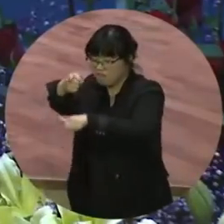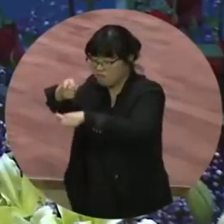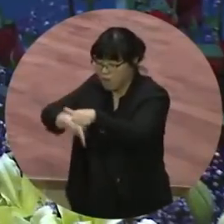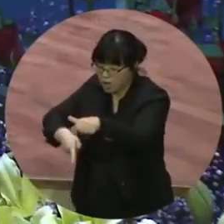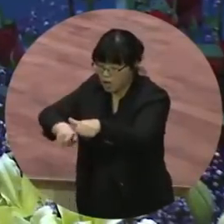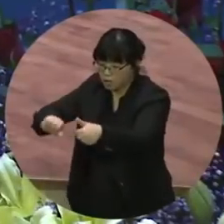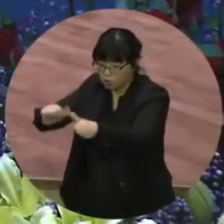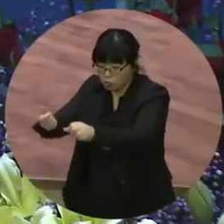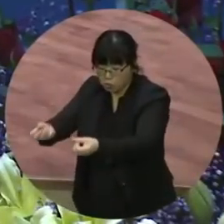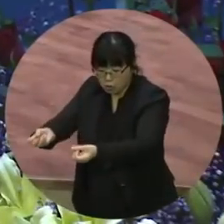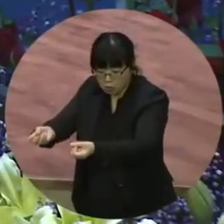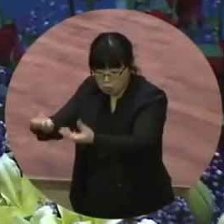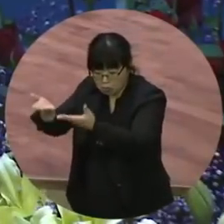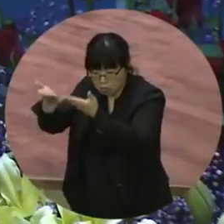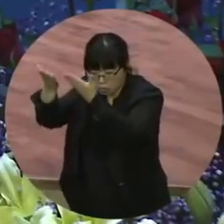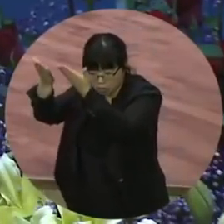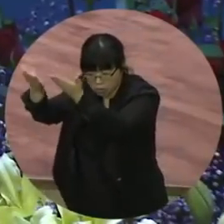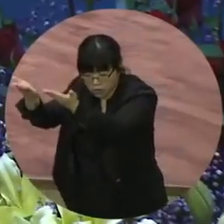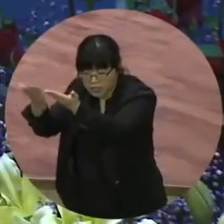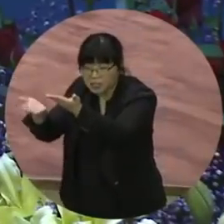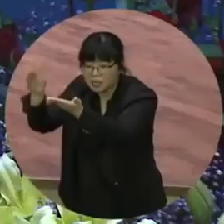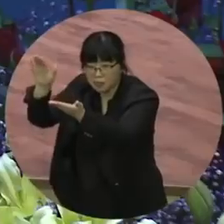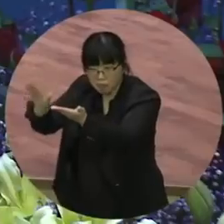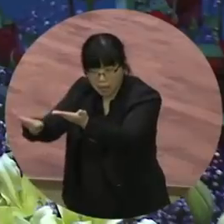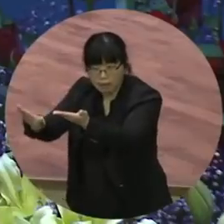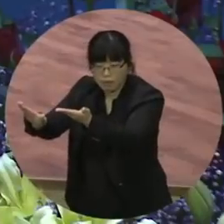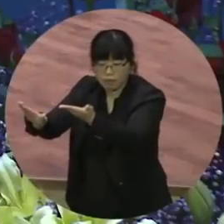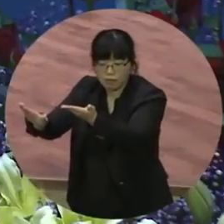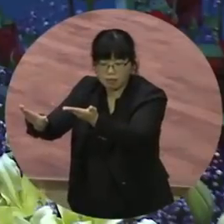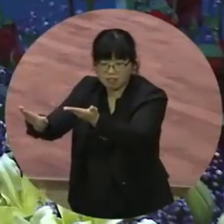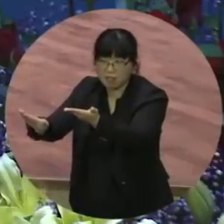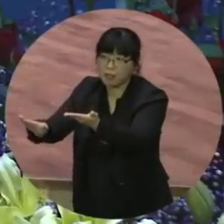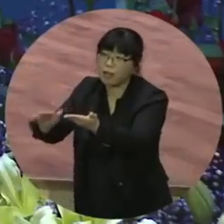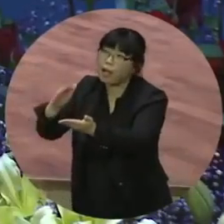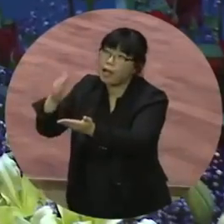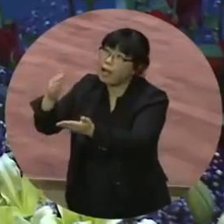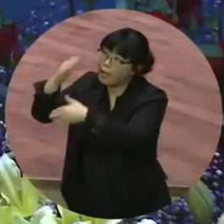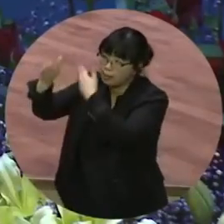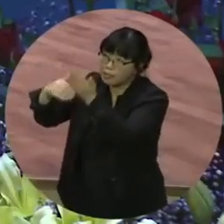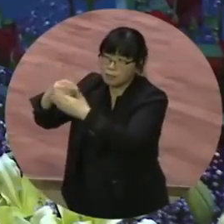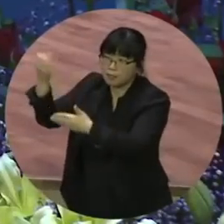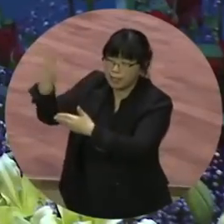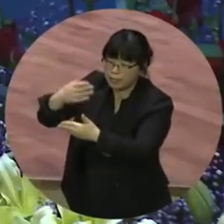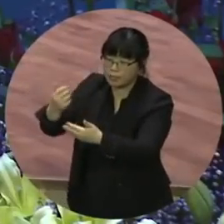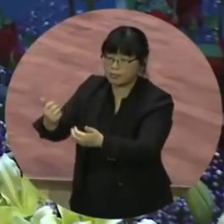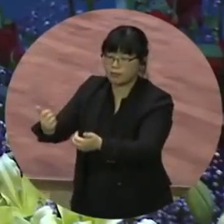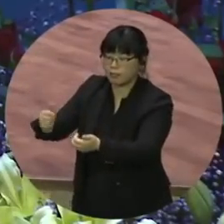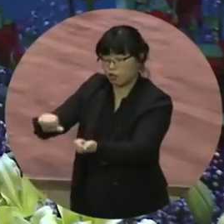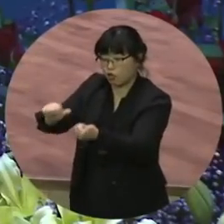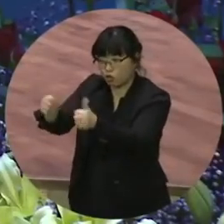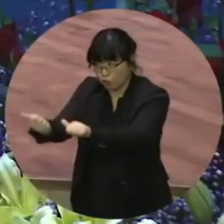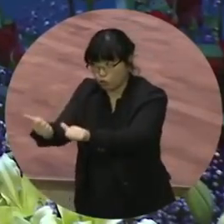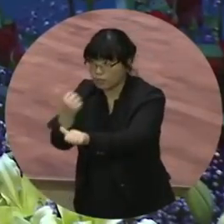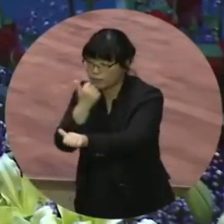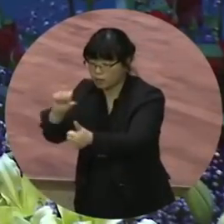하나님께서는 결단코 이렇게 끝내실 분이 아니다라는 확신이 있었어요.